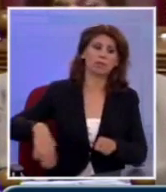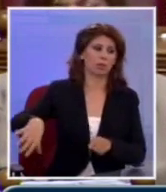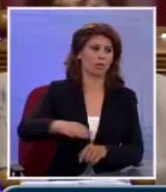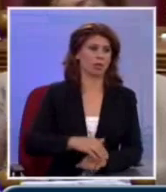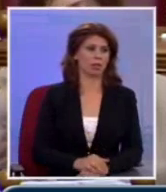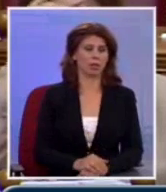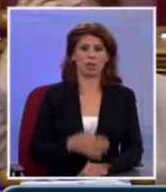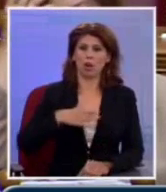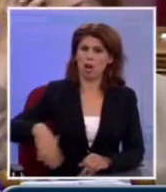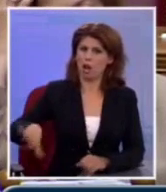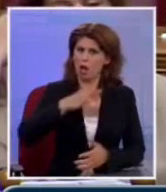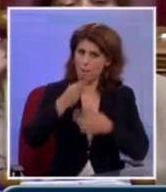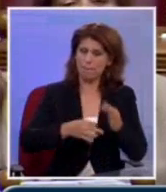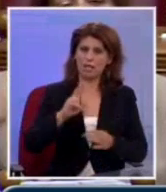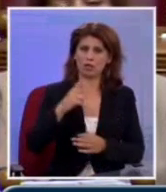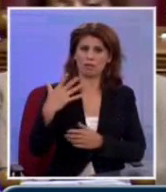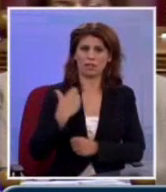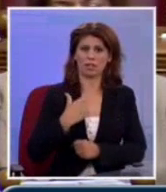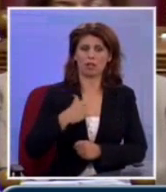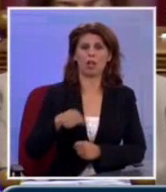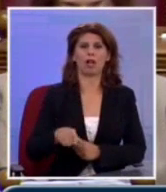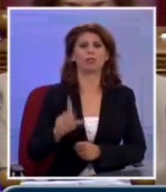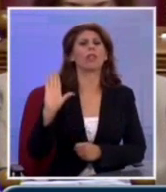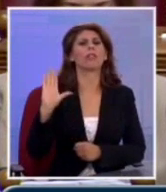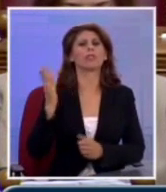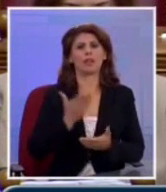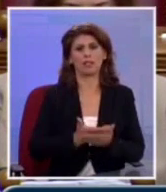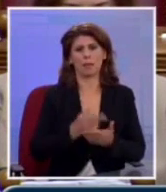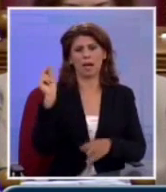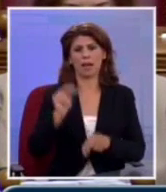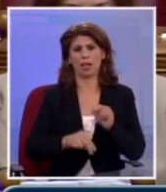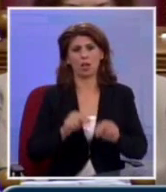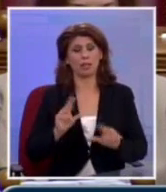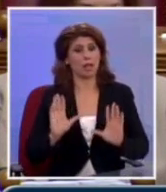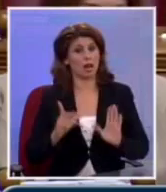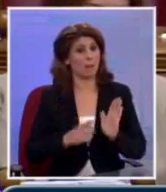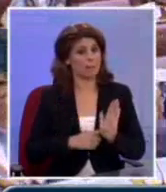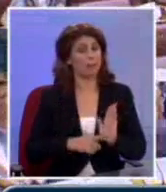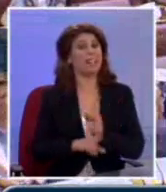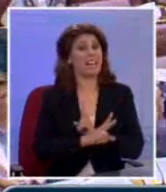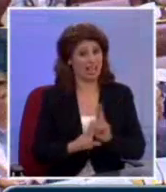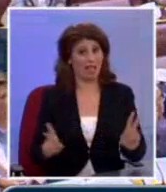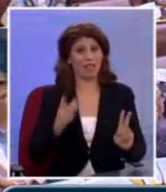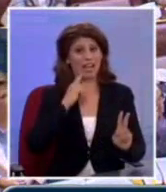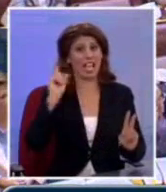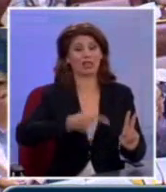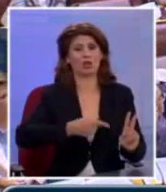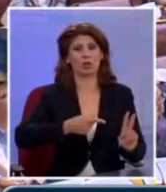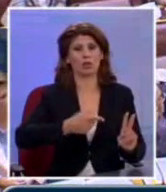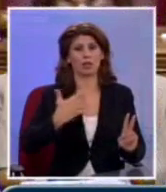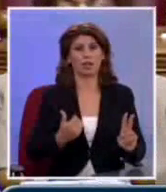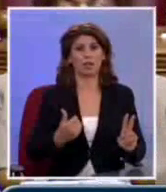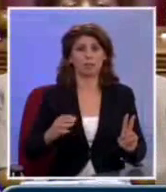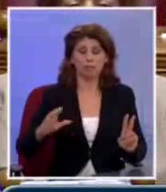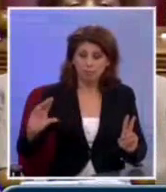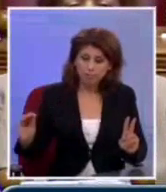Ο λαός μίλησε στις 25 Γενάρη, πράγματι, και αυτό δεν τίθεται θέμα εκλογών. Όμως πρέπει να είναι σαφής η εντολή του, να έχουμε μια